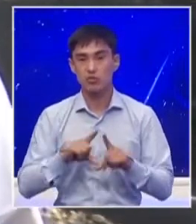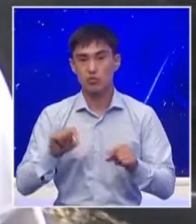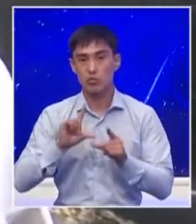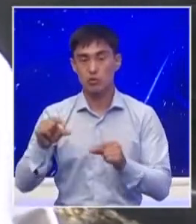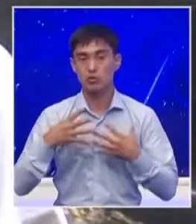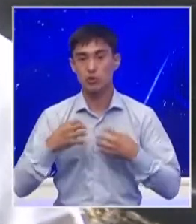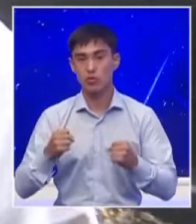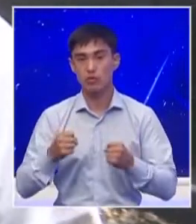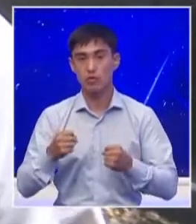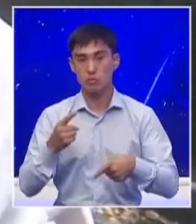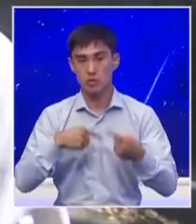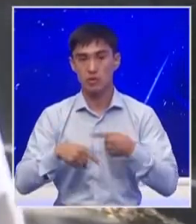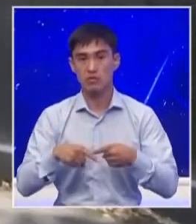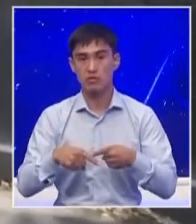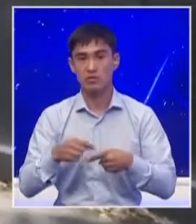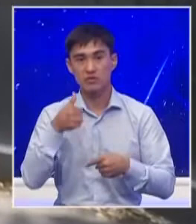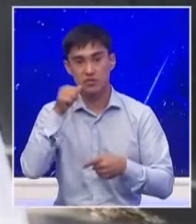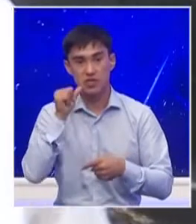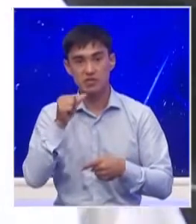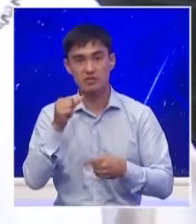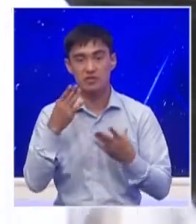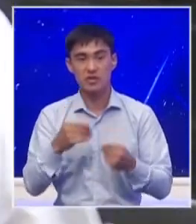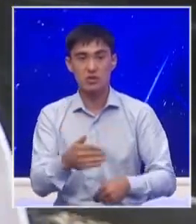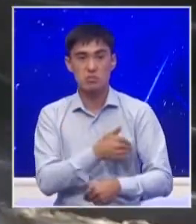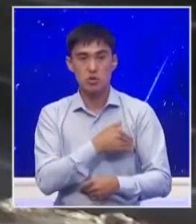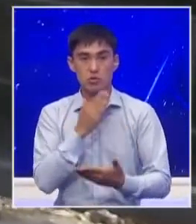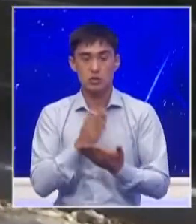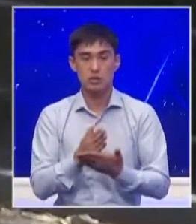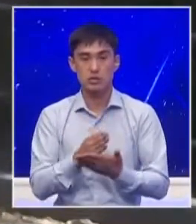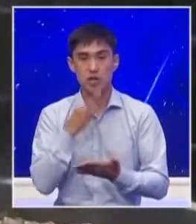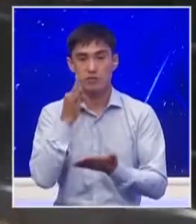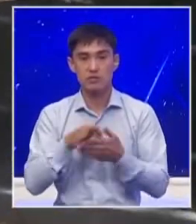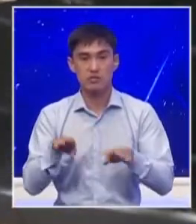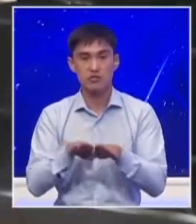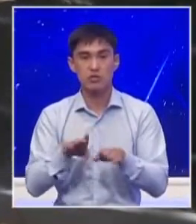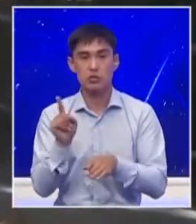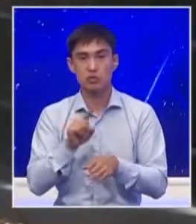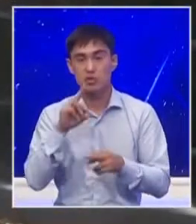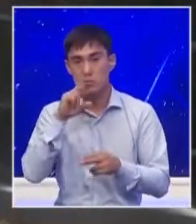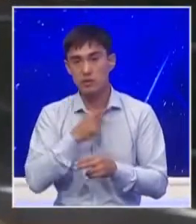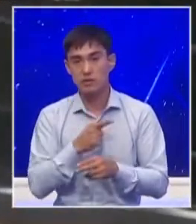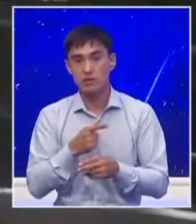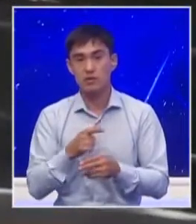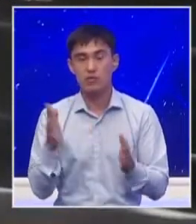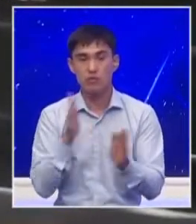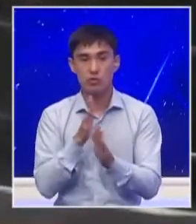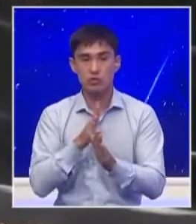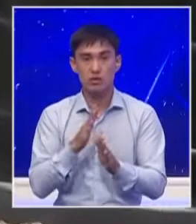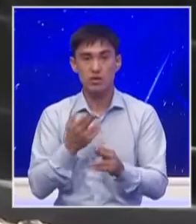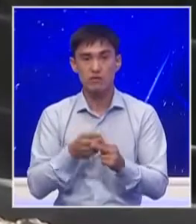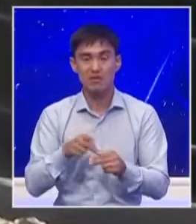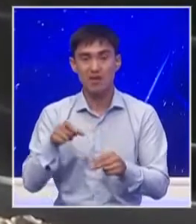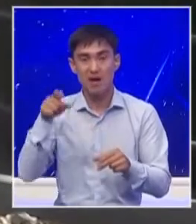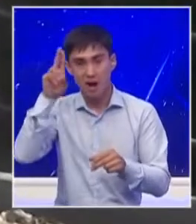здоровый пошла вот со вчерашнего дня температура вы соответственно значит что-то не так в воздухе либо пытать